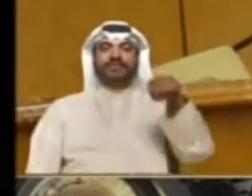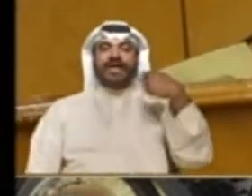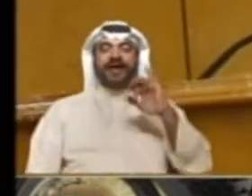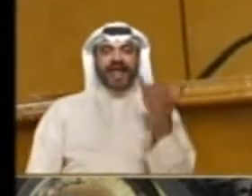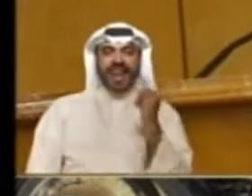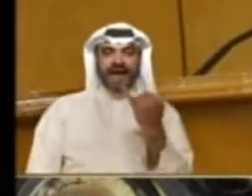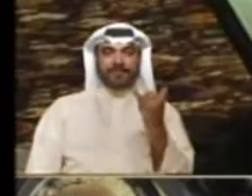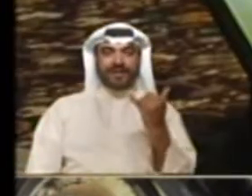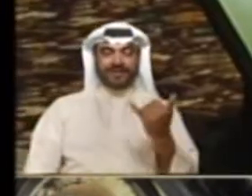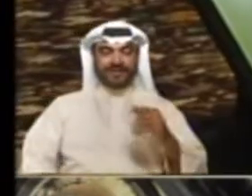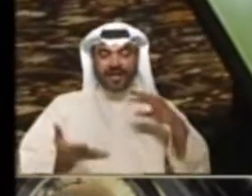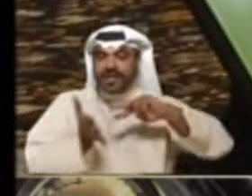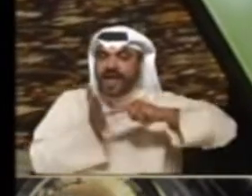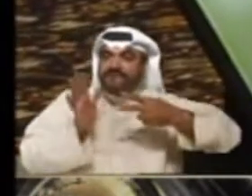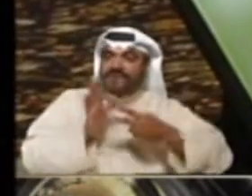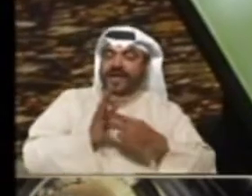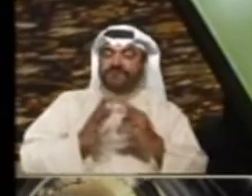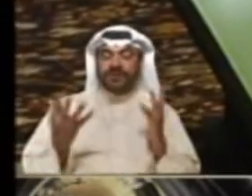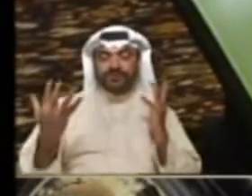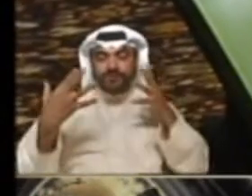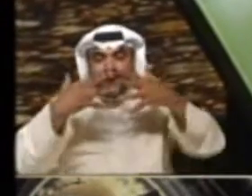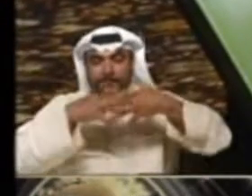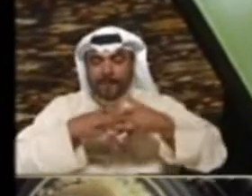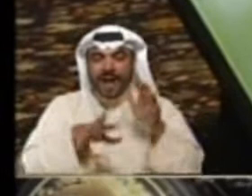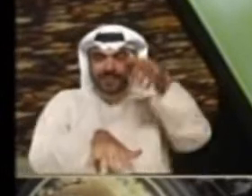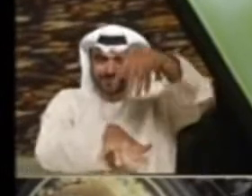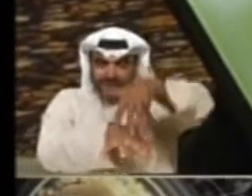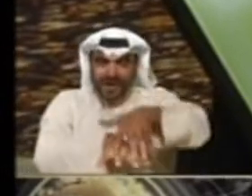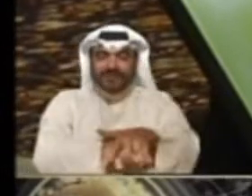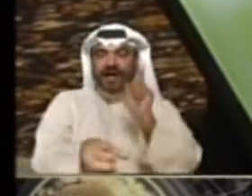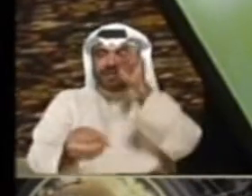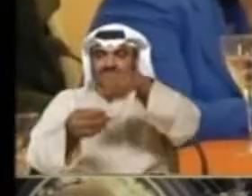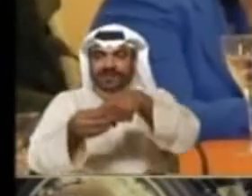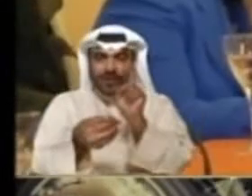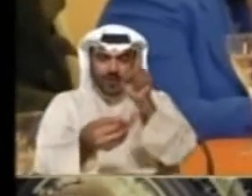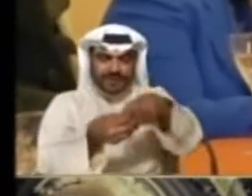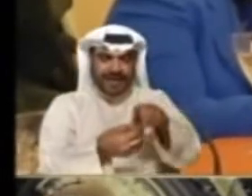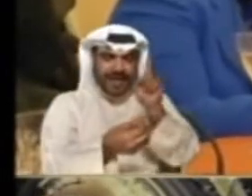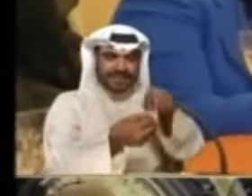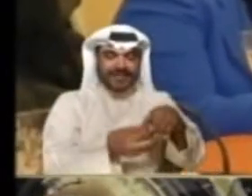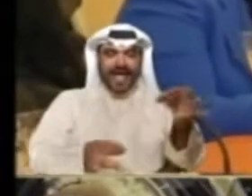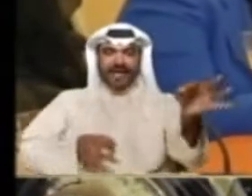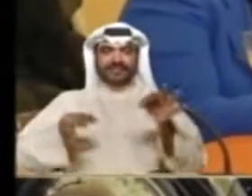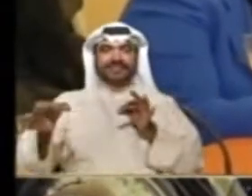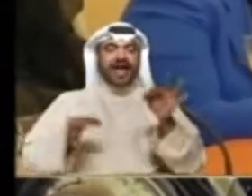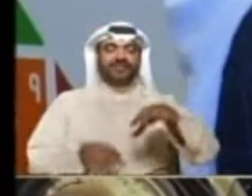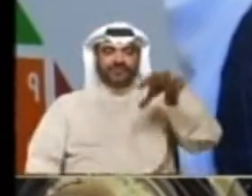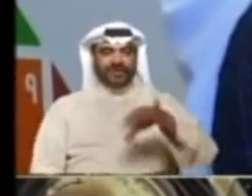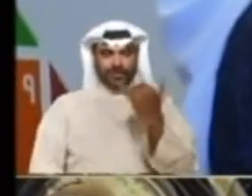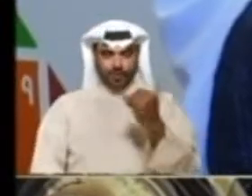الذي يتدارس إدماج الأبعاد الاجتماعية لخطة التنمية المستدامة 2030 في السياسات الاجتماعية في الدول